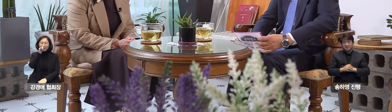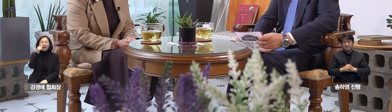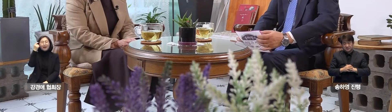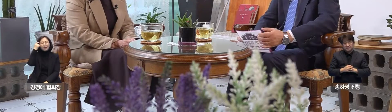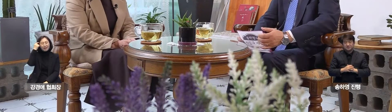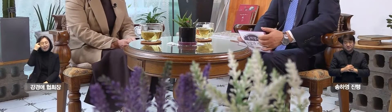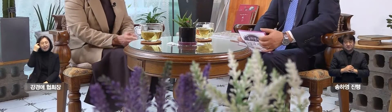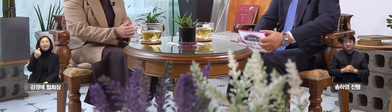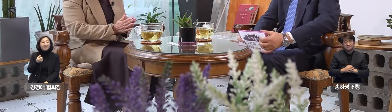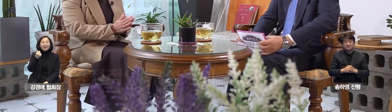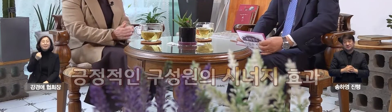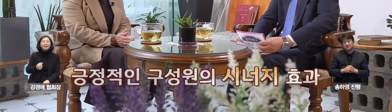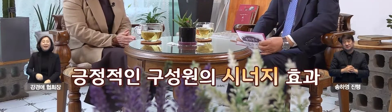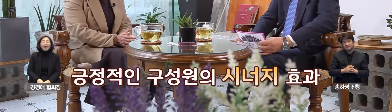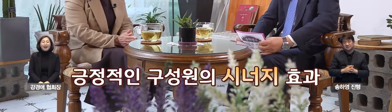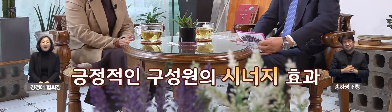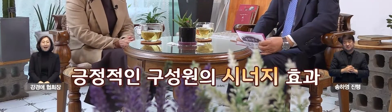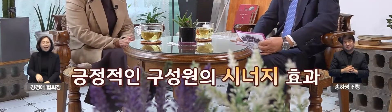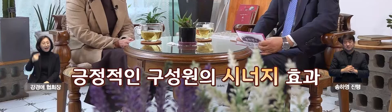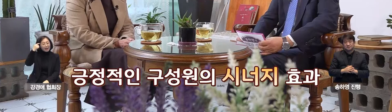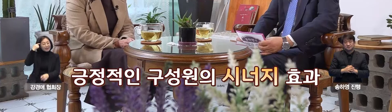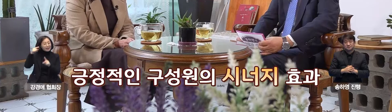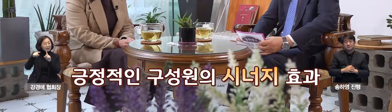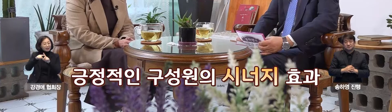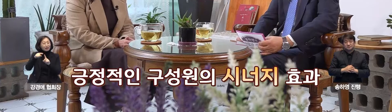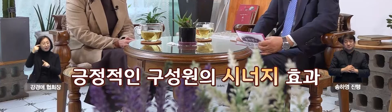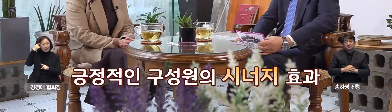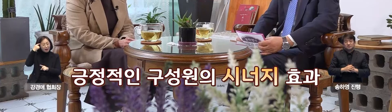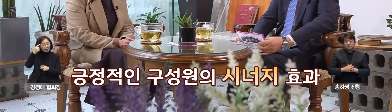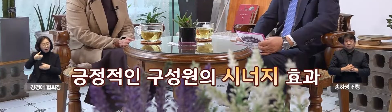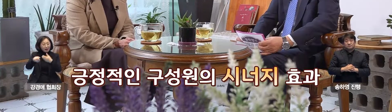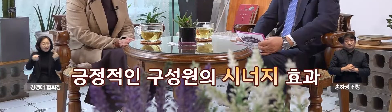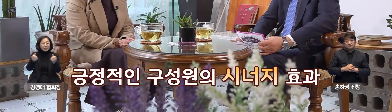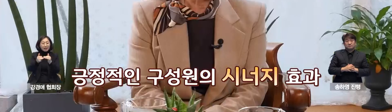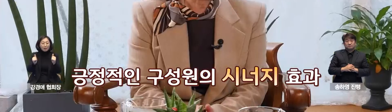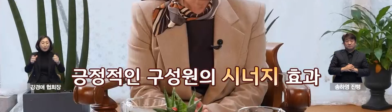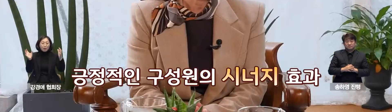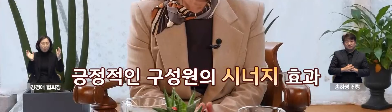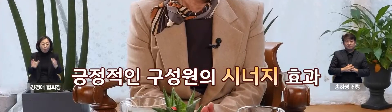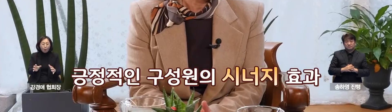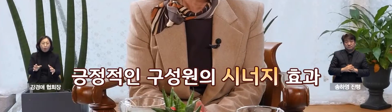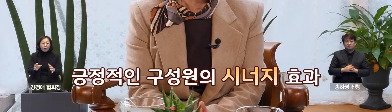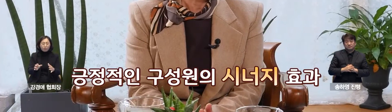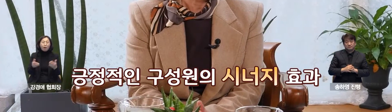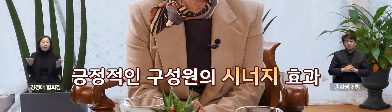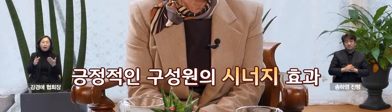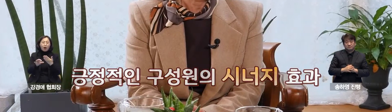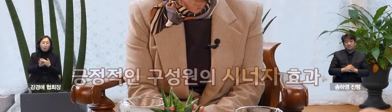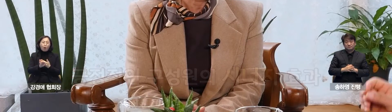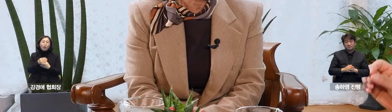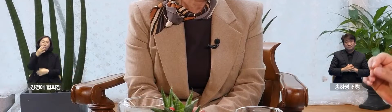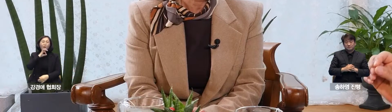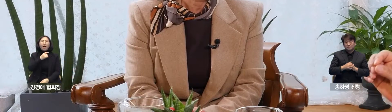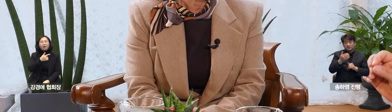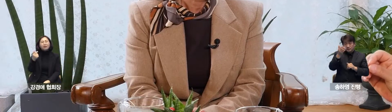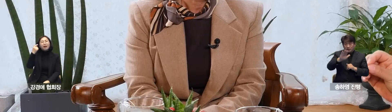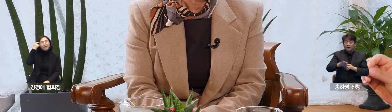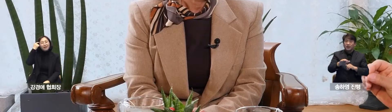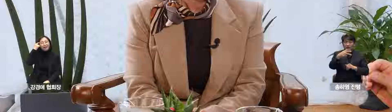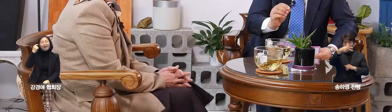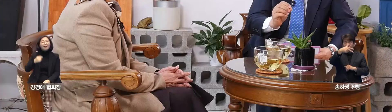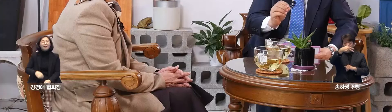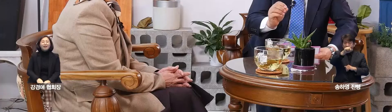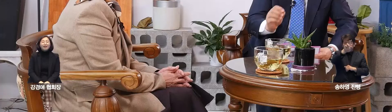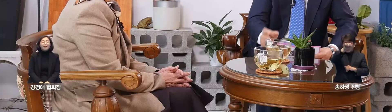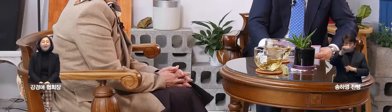생각을 네. 이게 긍정적인 생각을 갖고 계신 분들이 일을 하면 좀 시너지 효과가 있겠다라는 생각을 합니다. 근데 일은